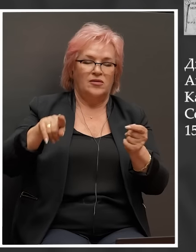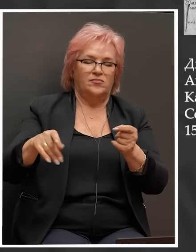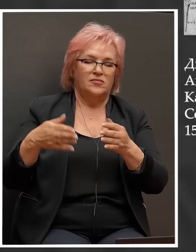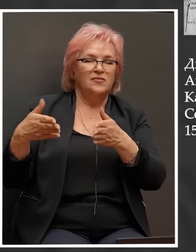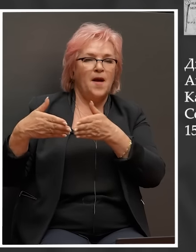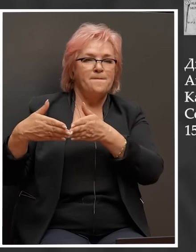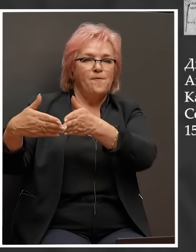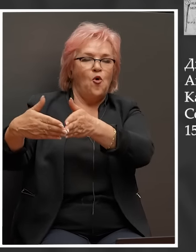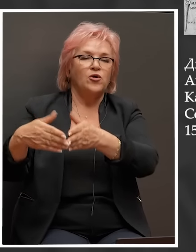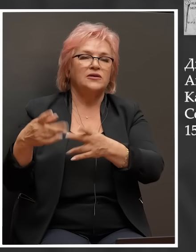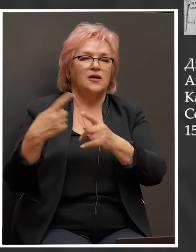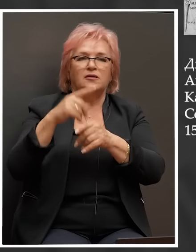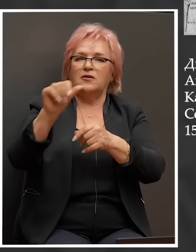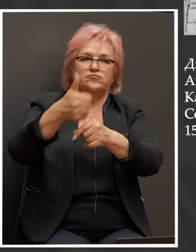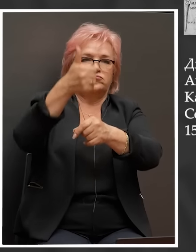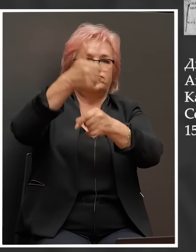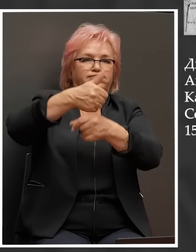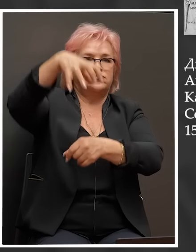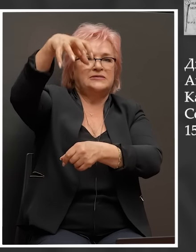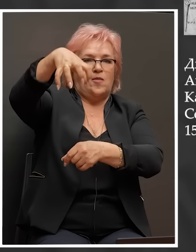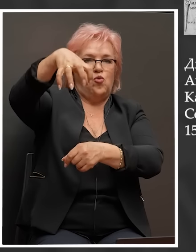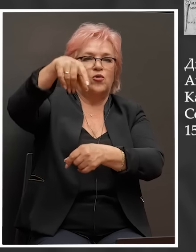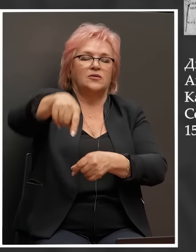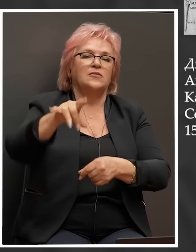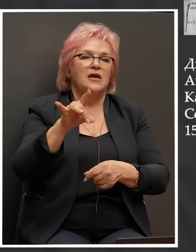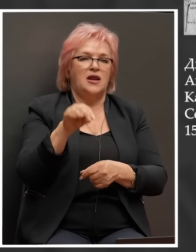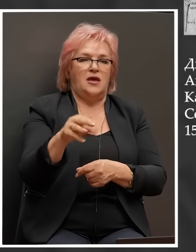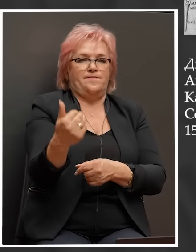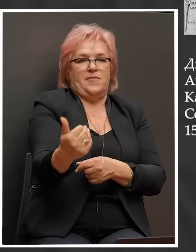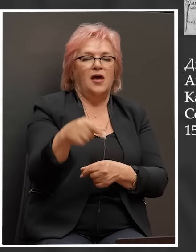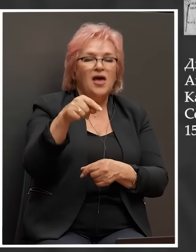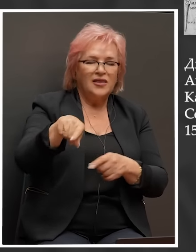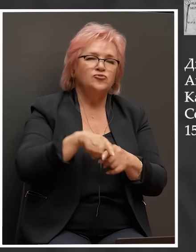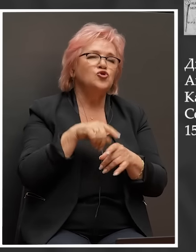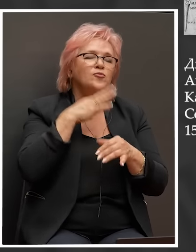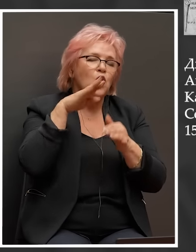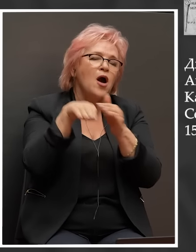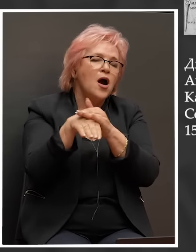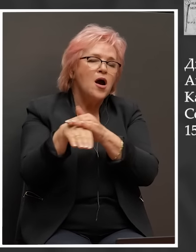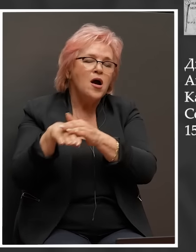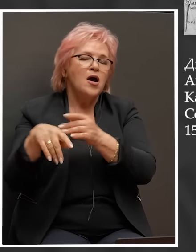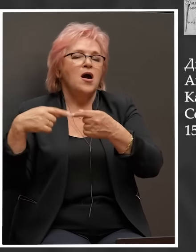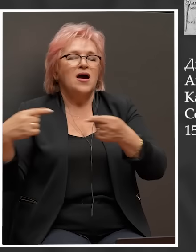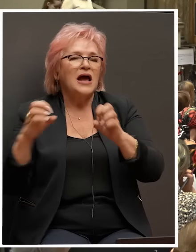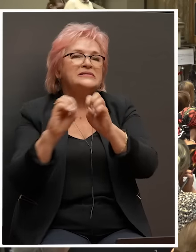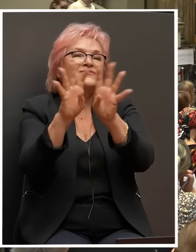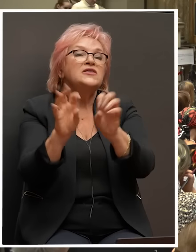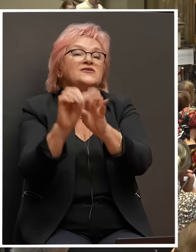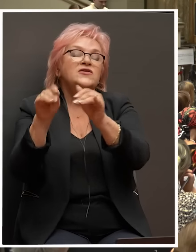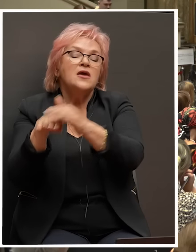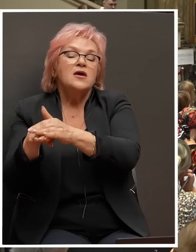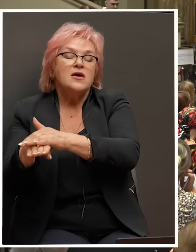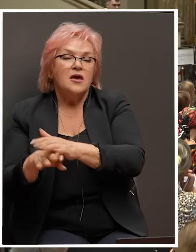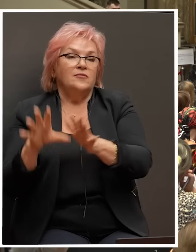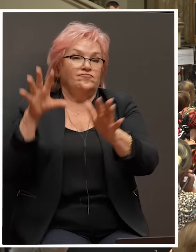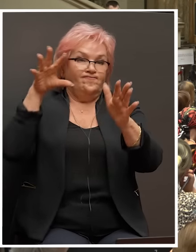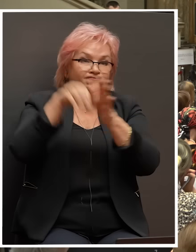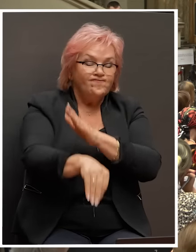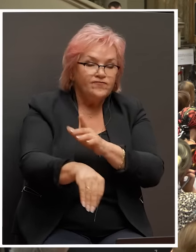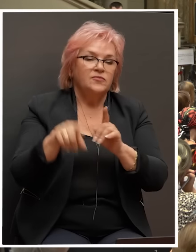Латина. Это кафедральный собор города Рима. Там тоже много чего хранится, всяких разных святынь,